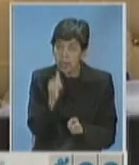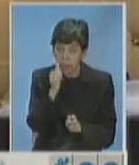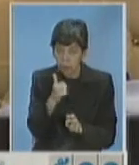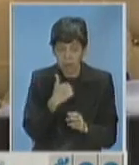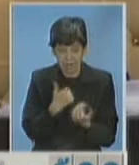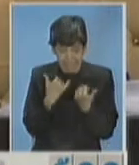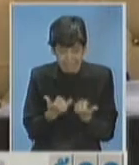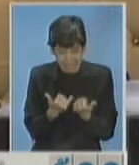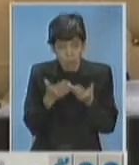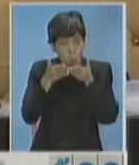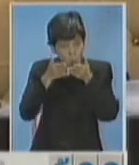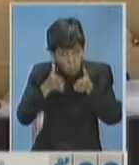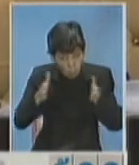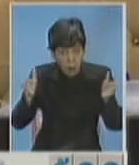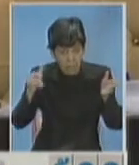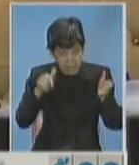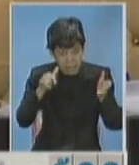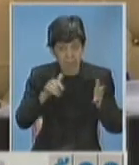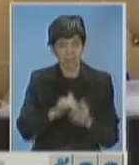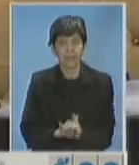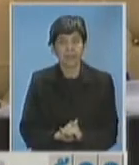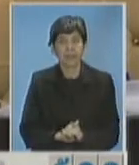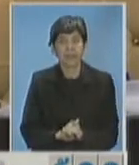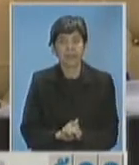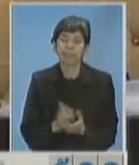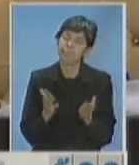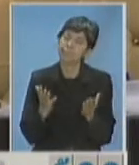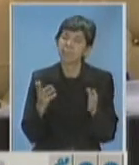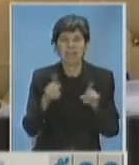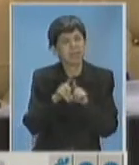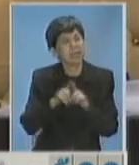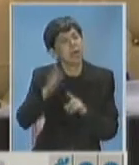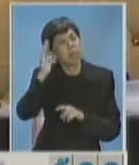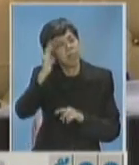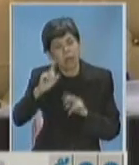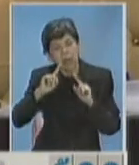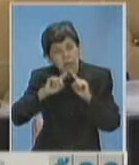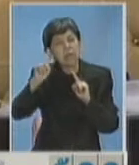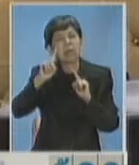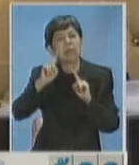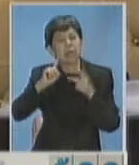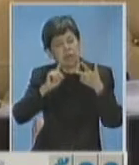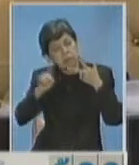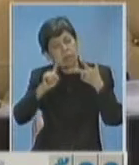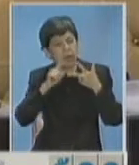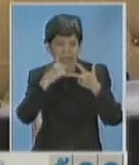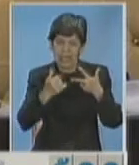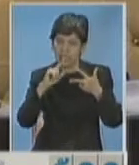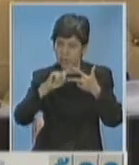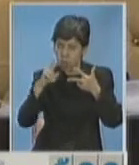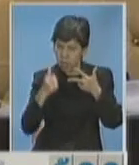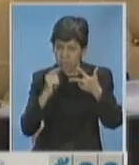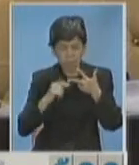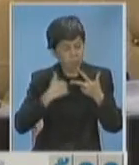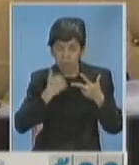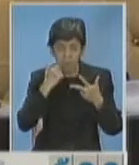ามาสงวนในภาพรวมอย่างนี้มันก็เหมือนกับมีการอภิปรายวาระหนึ่งอีกรอบหนึ่งผมไม่เ